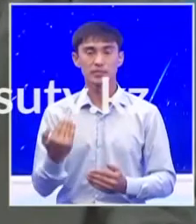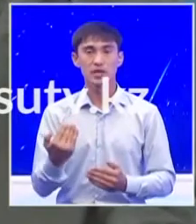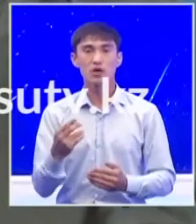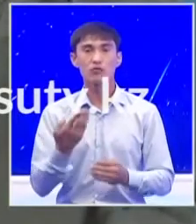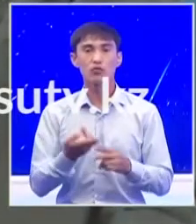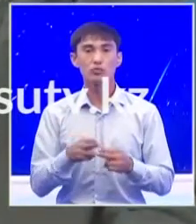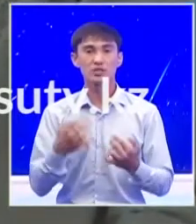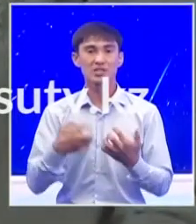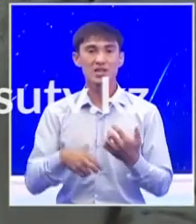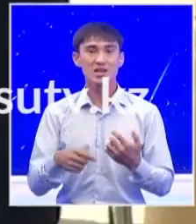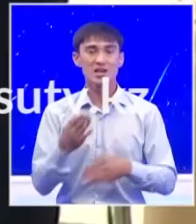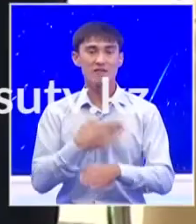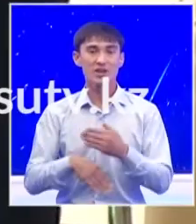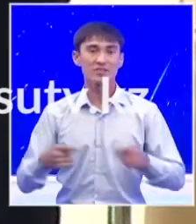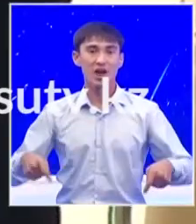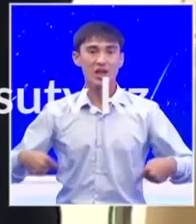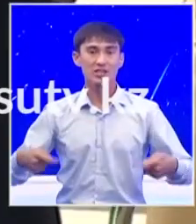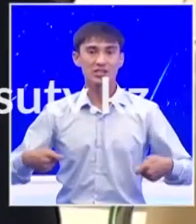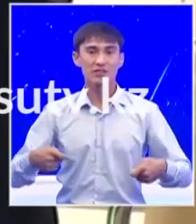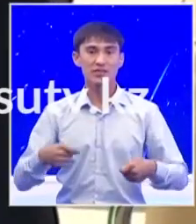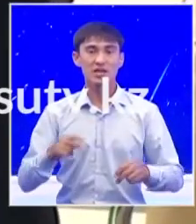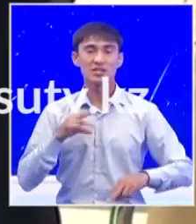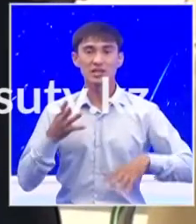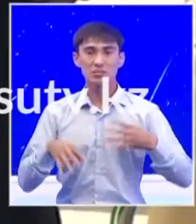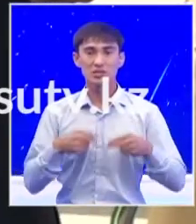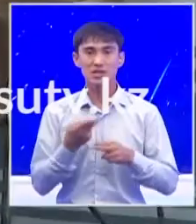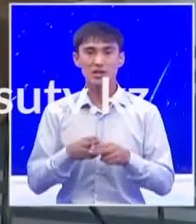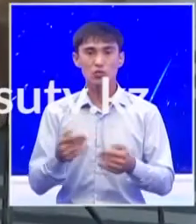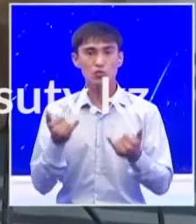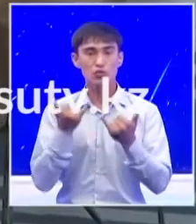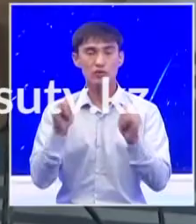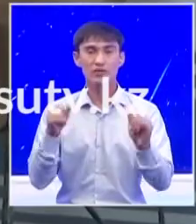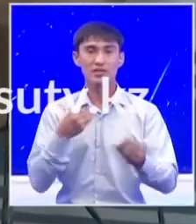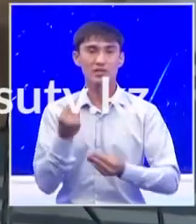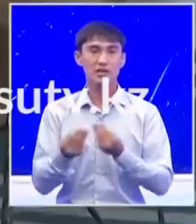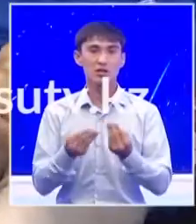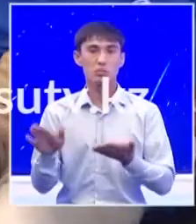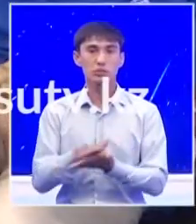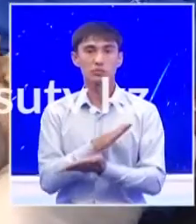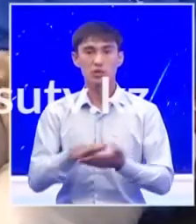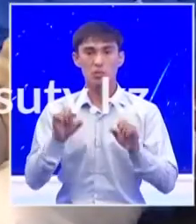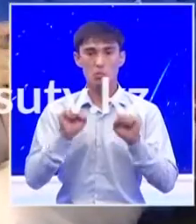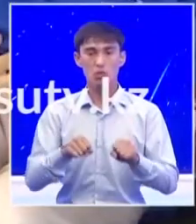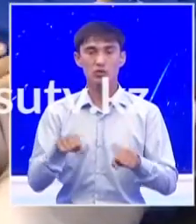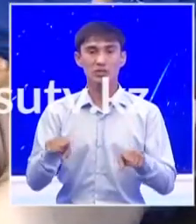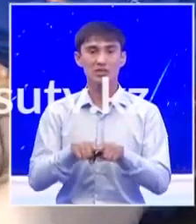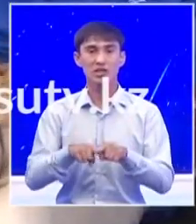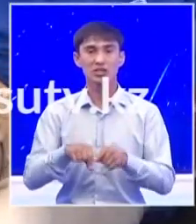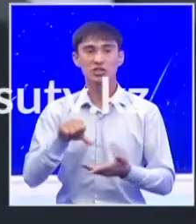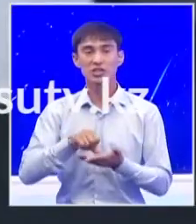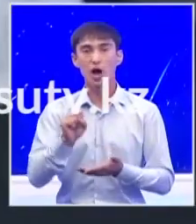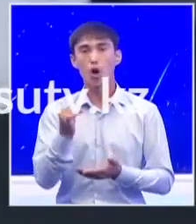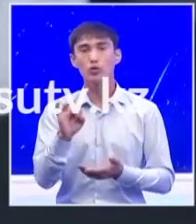том числе инвалидов-колясочников. Заниматься этой увлекательной игрой на бесплатной основе могут теперь также дети с